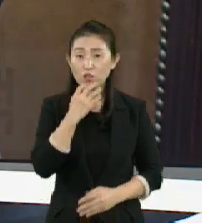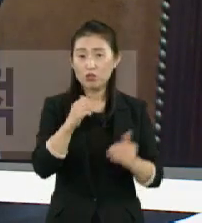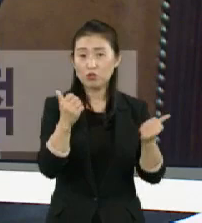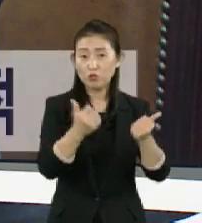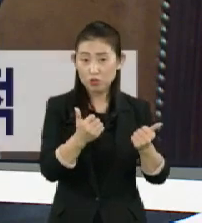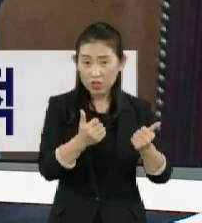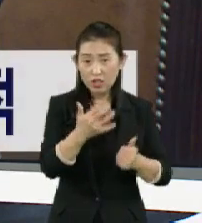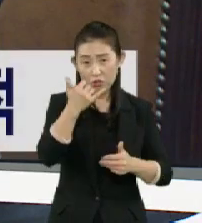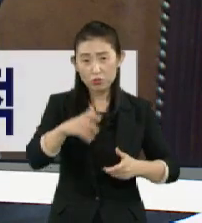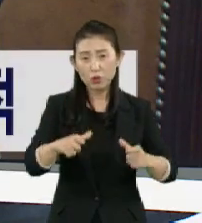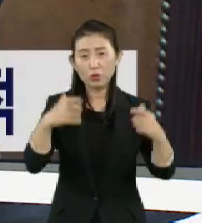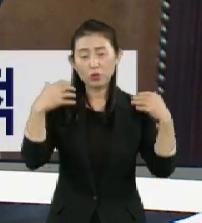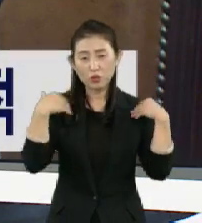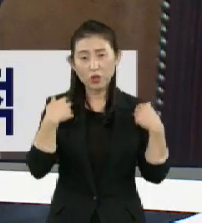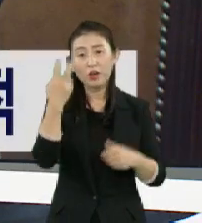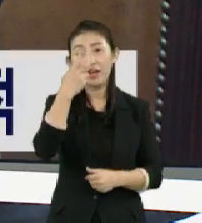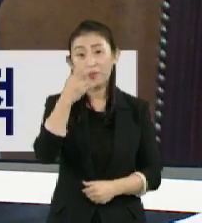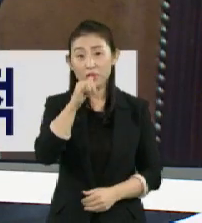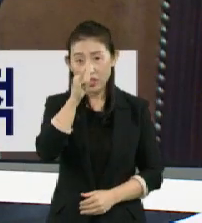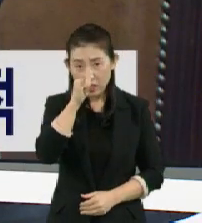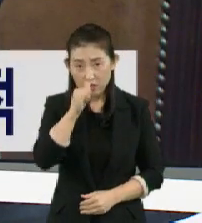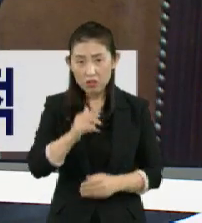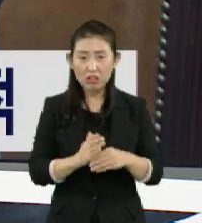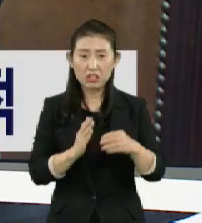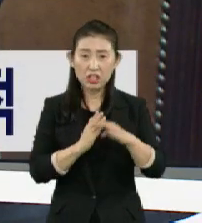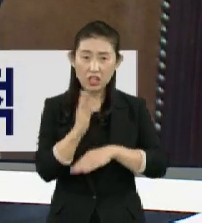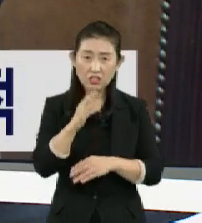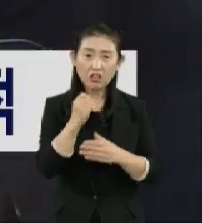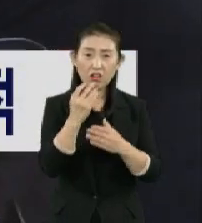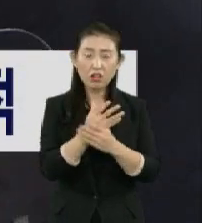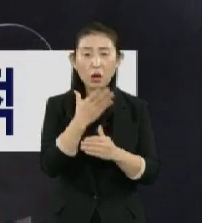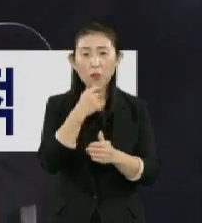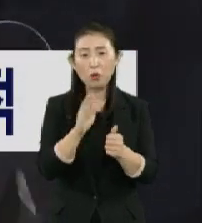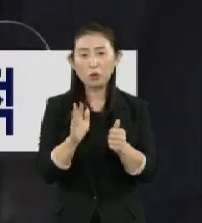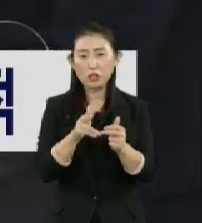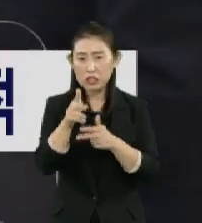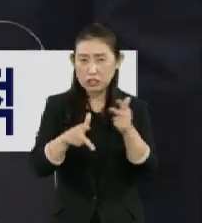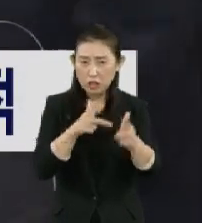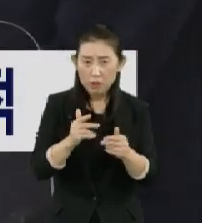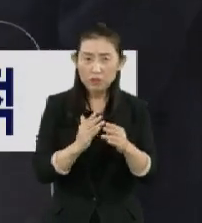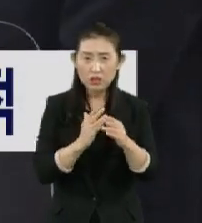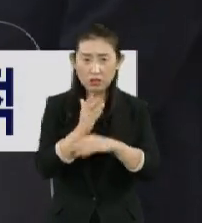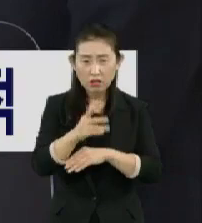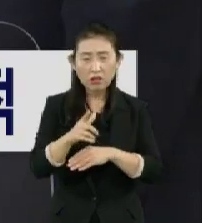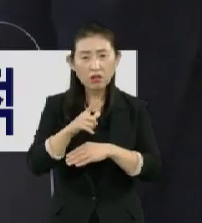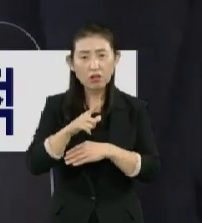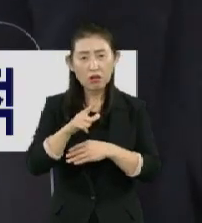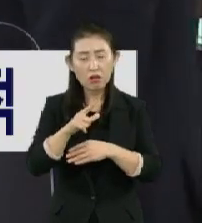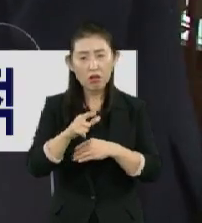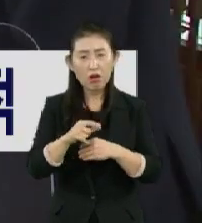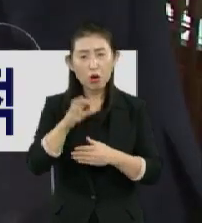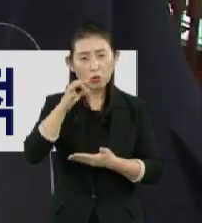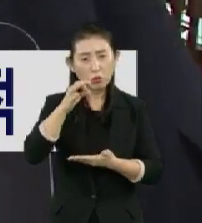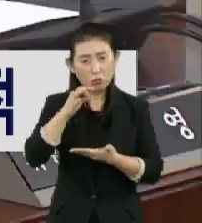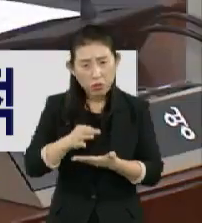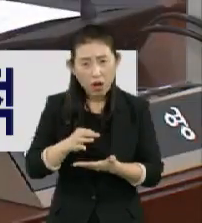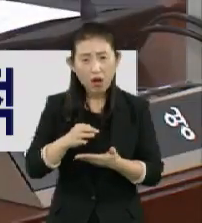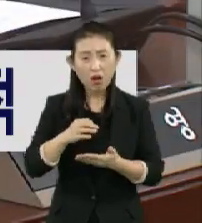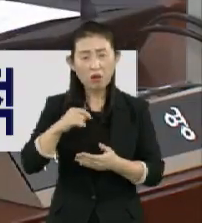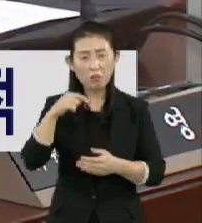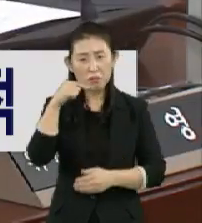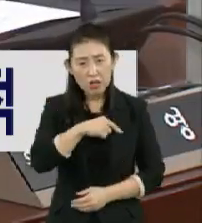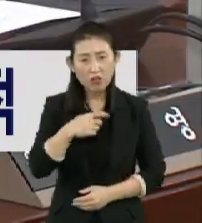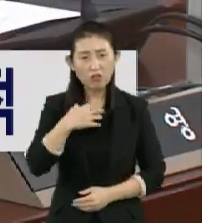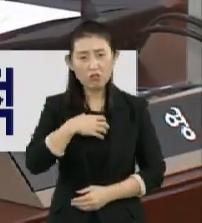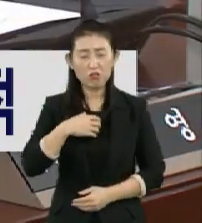서울 국회에서 열린 충남도 국정감사에서 과도한 현금성 복지 사업에 따른 지방재정 악화를 우려하는 목소리가